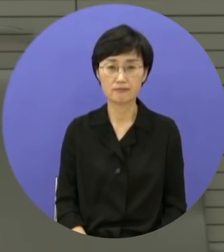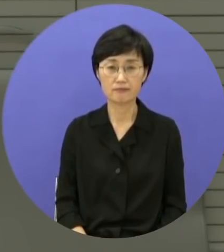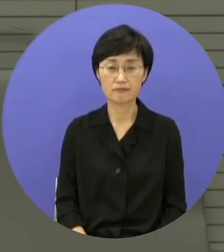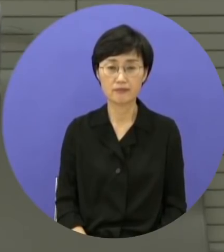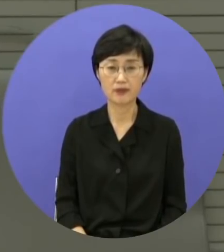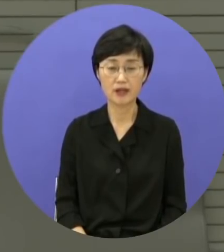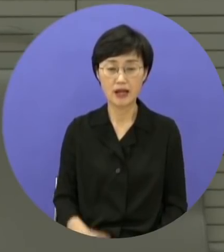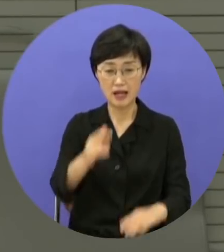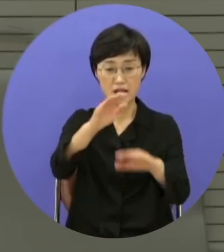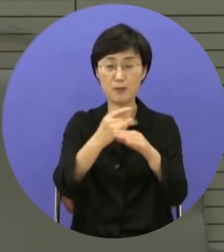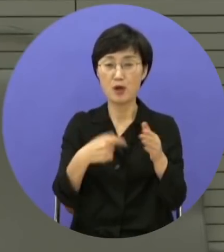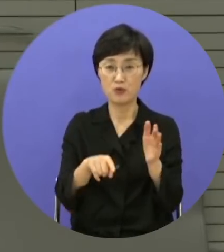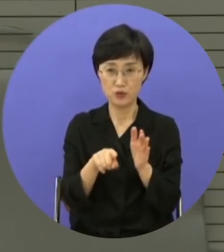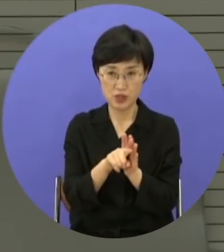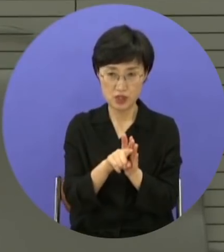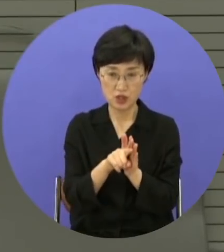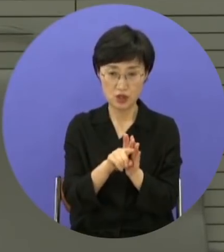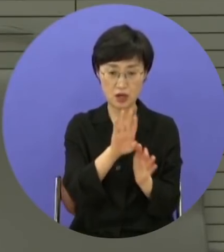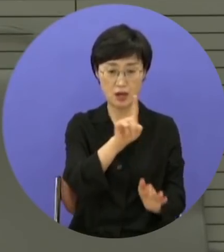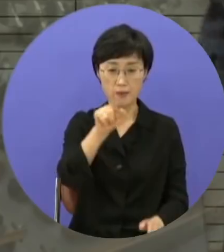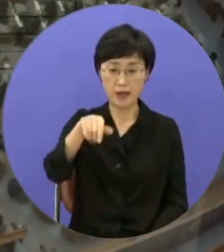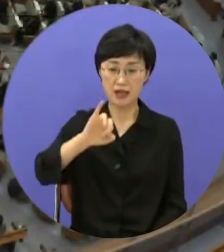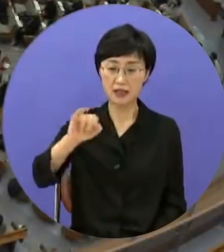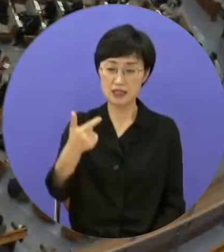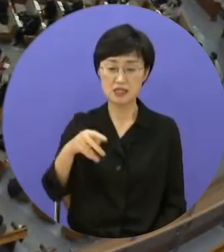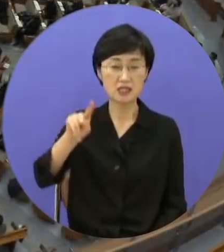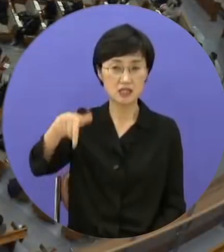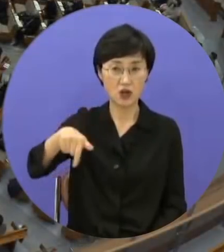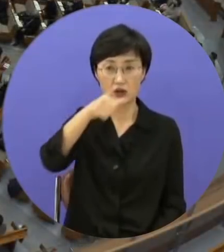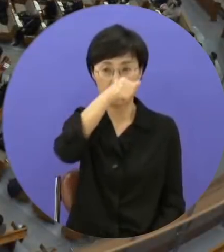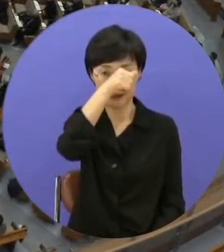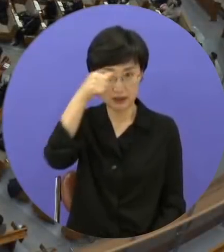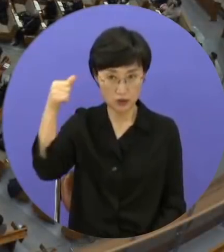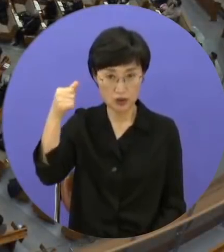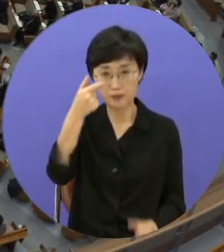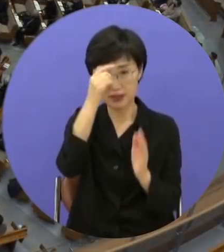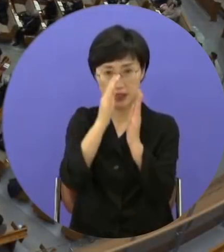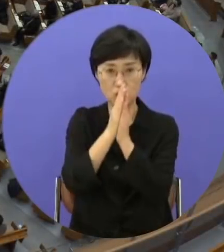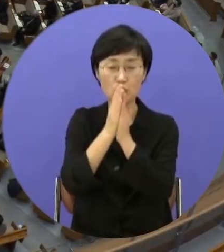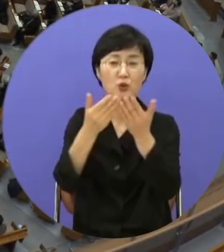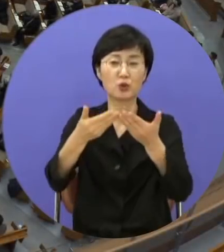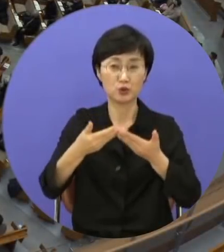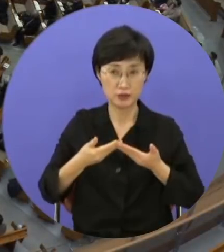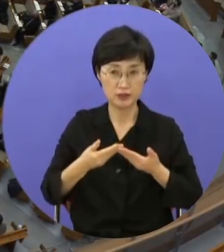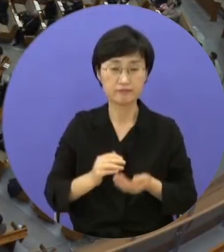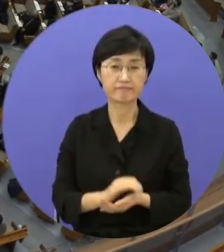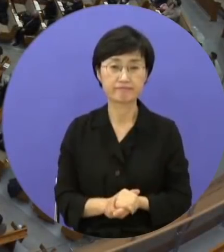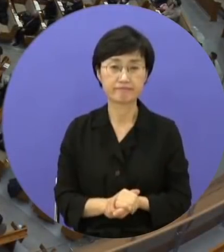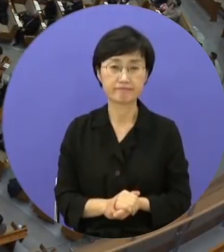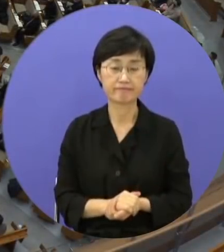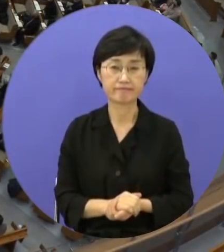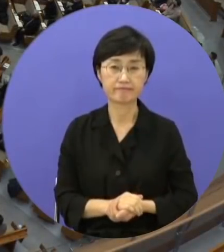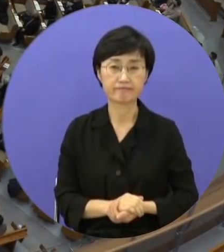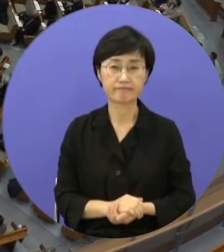예배를 위해서 박인석 장로님 기도해 주시겠습니다. At this time, Elder Park In-seok will lead us in prayer.